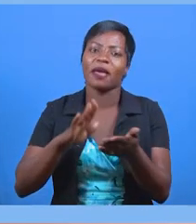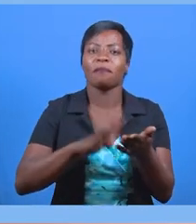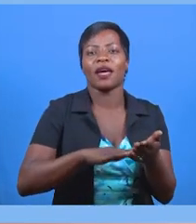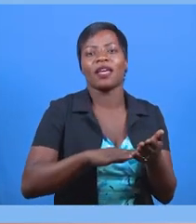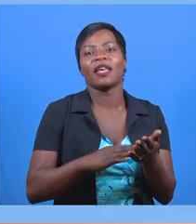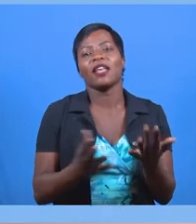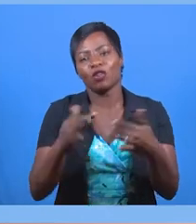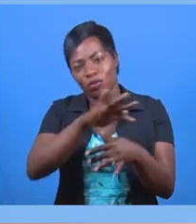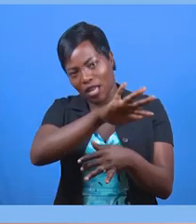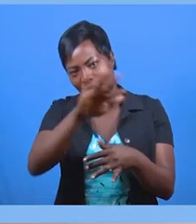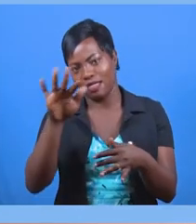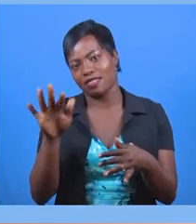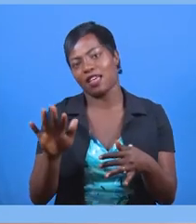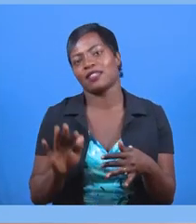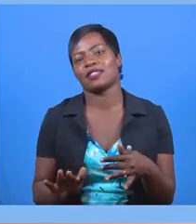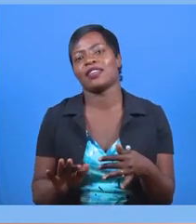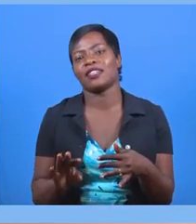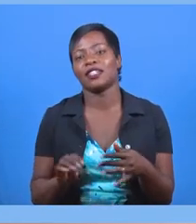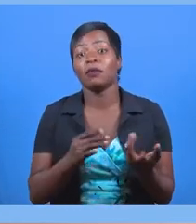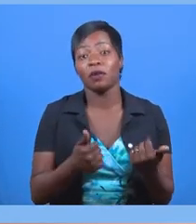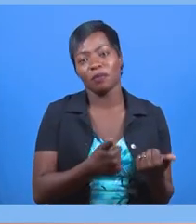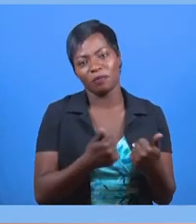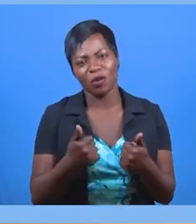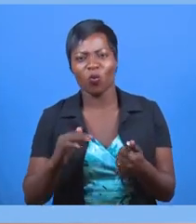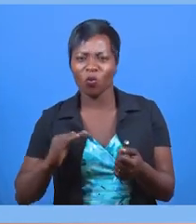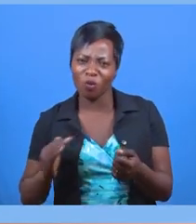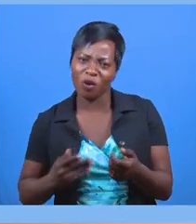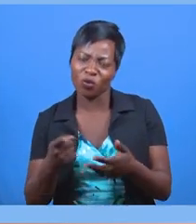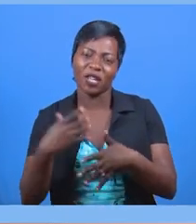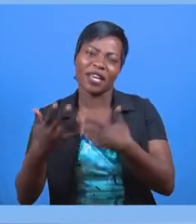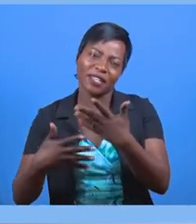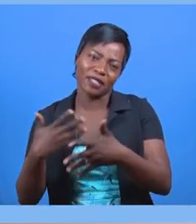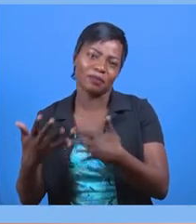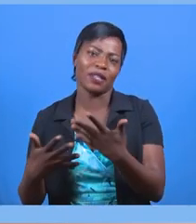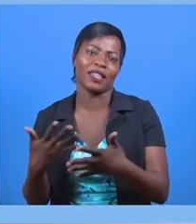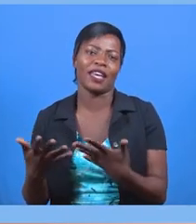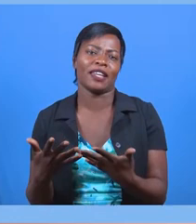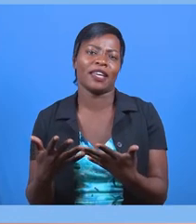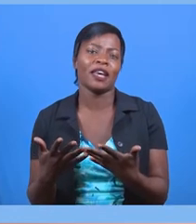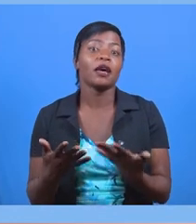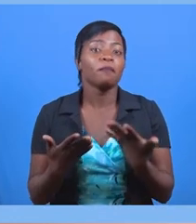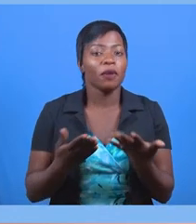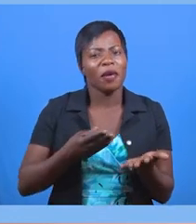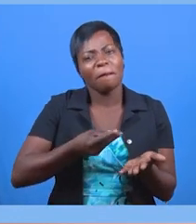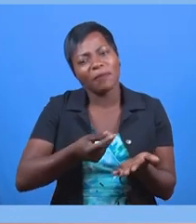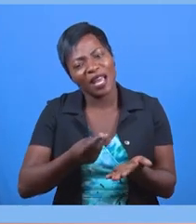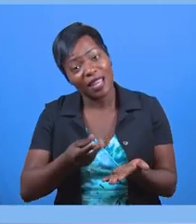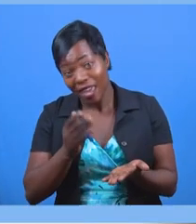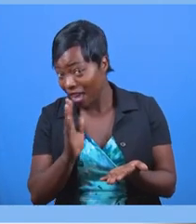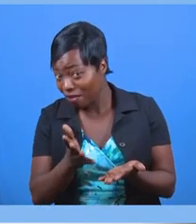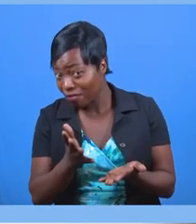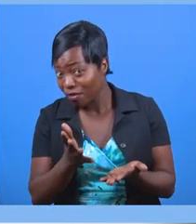kwauri opportunity. Ndiri kuona uri musikana wechidiki wezera irori mazera azvinaya. Mari yacho ichiripo